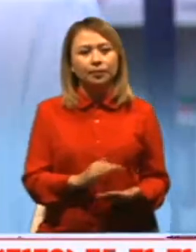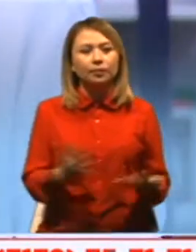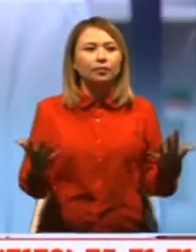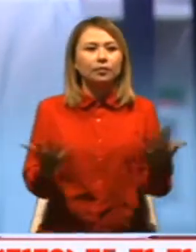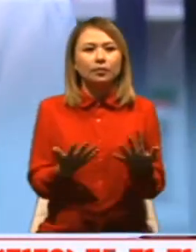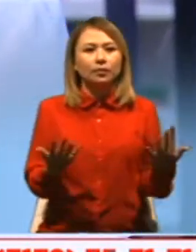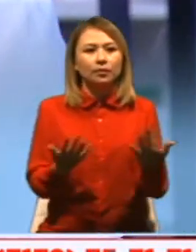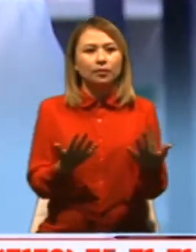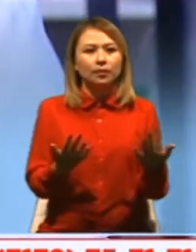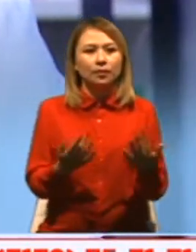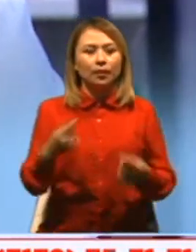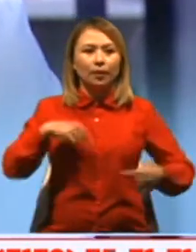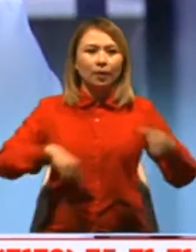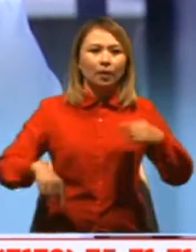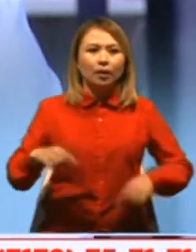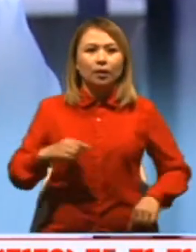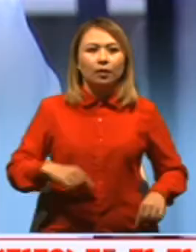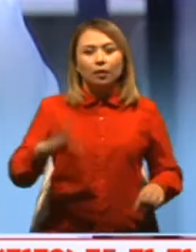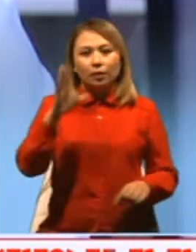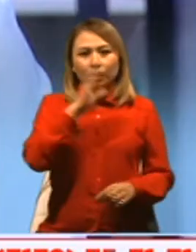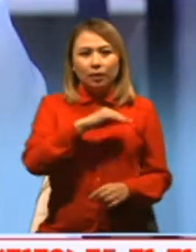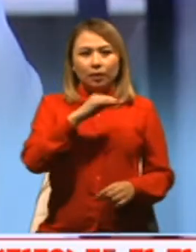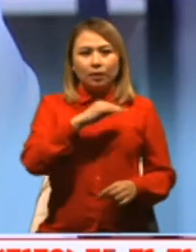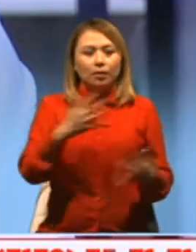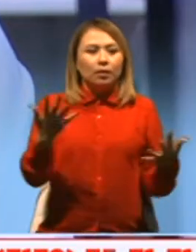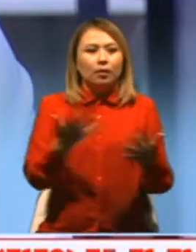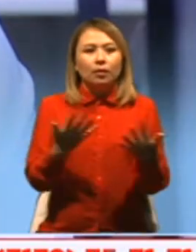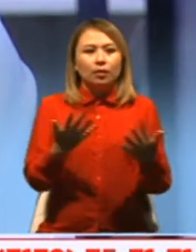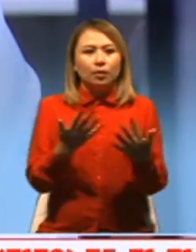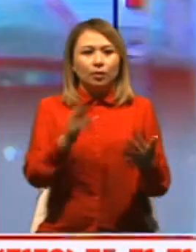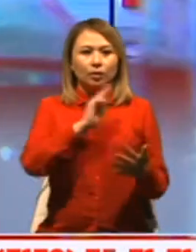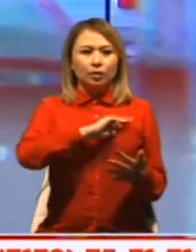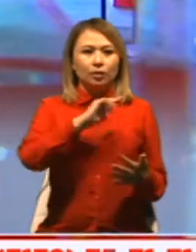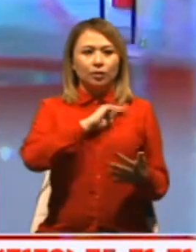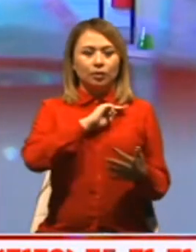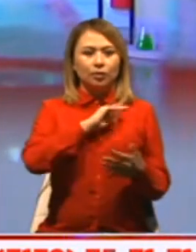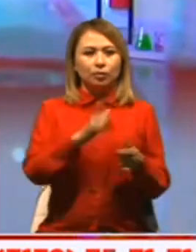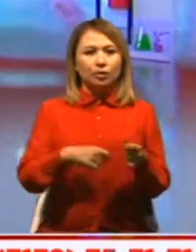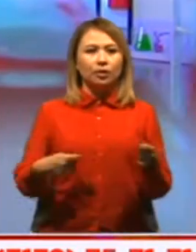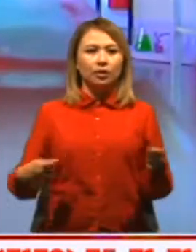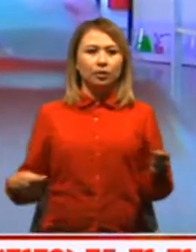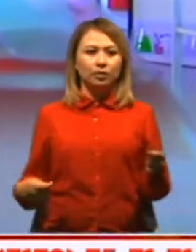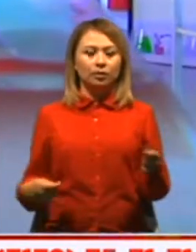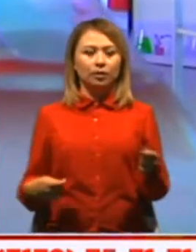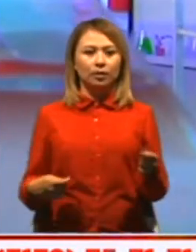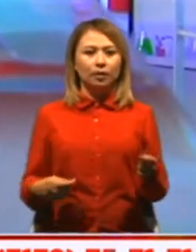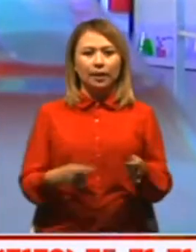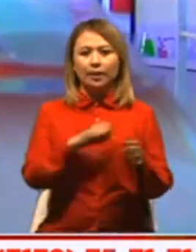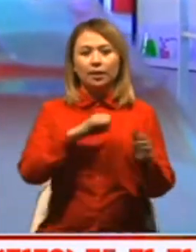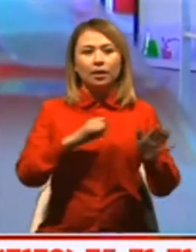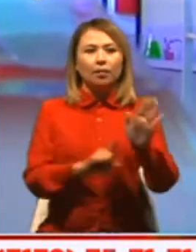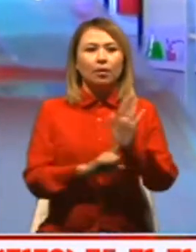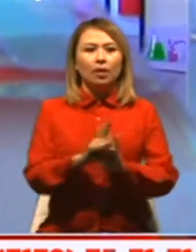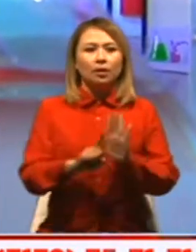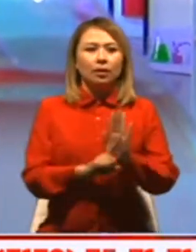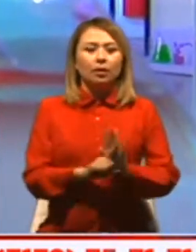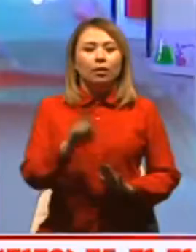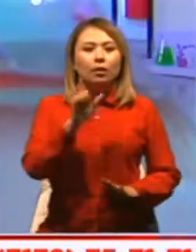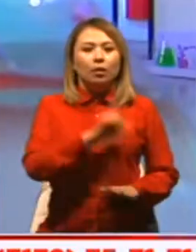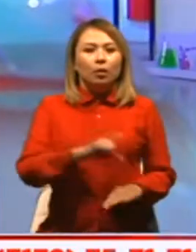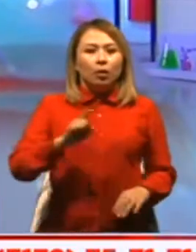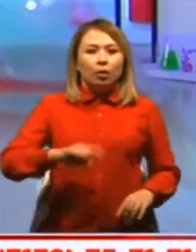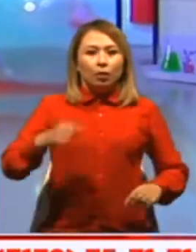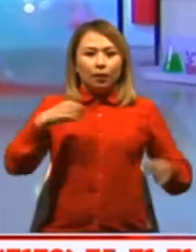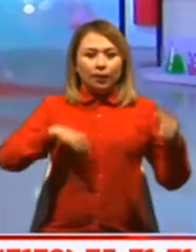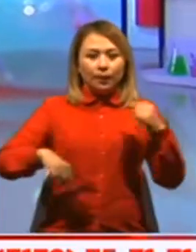қандай органдарымызға кері әсерін тигізеді? Қай органдардың жұмысы тежеледі? Ең бастысы, яғни бізде адам организмінде су